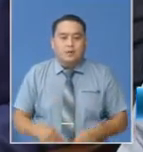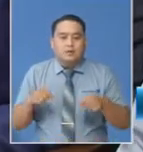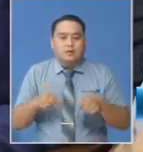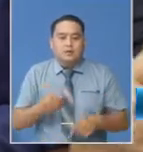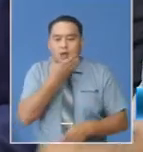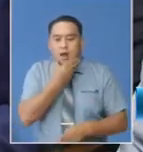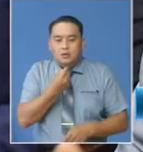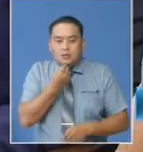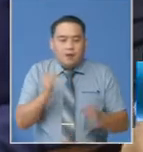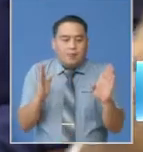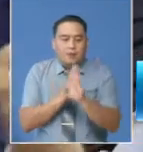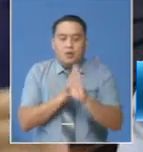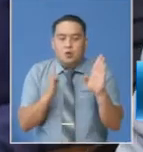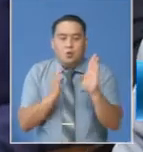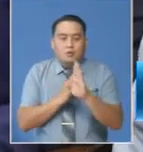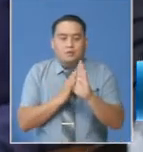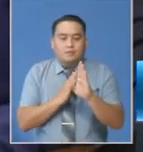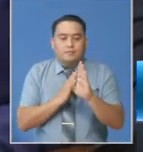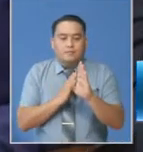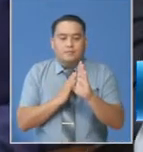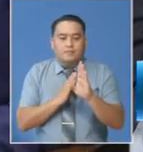природа, очень. И даже вот...